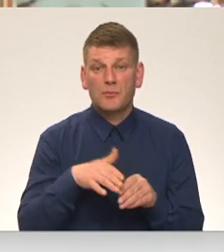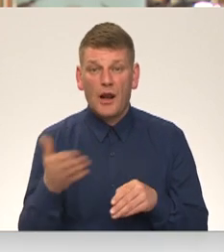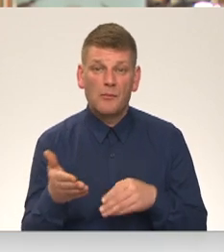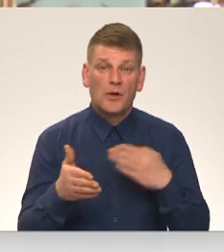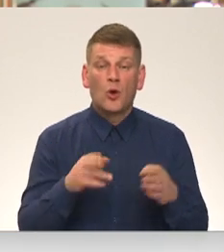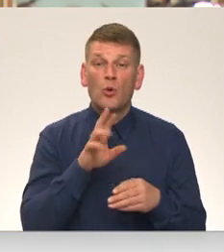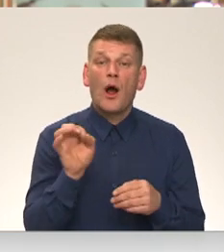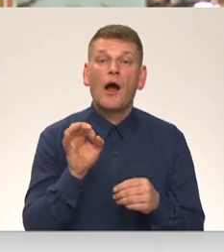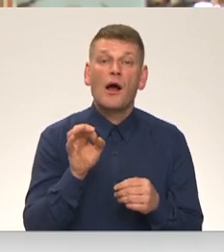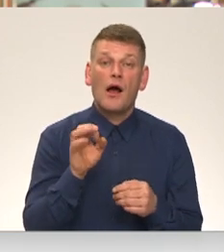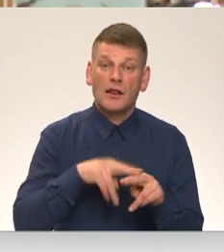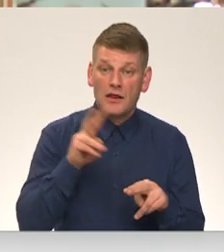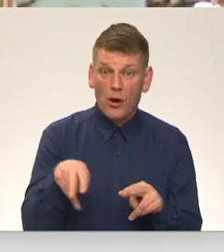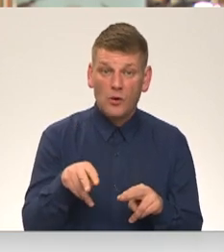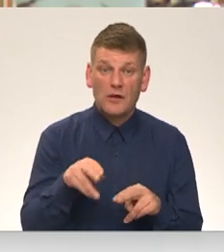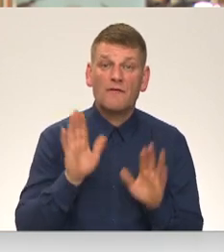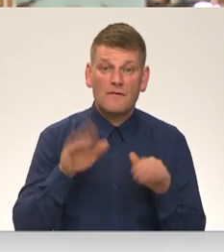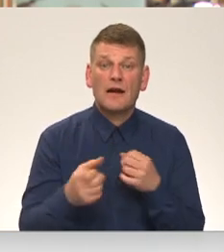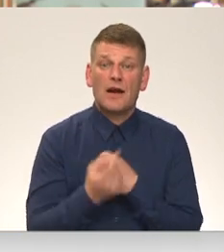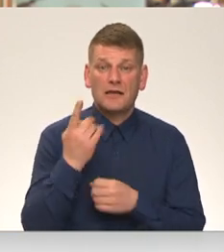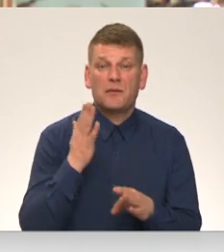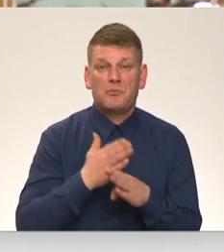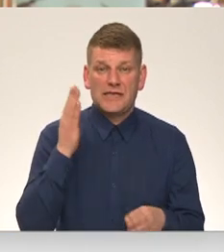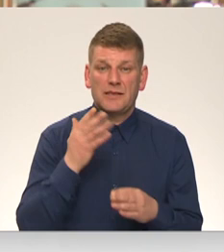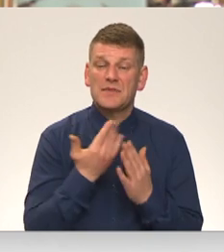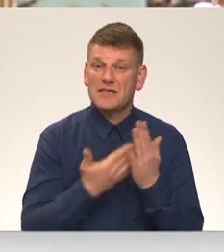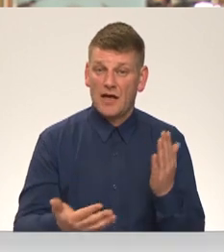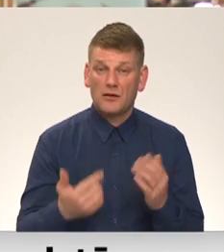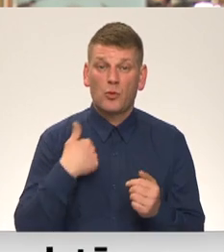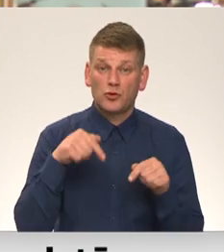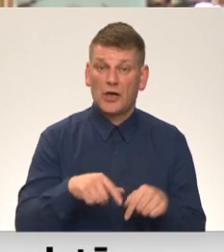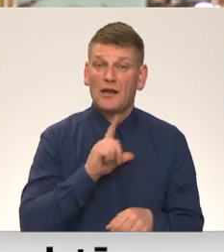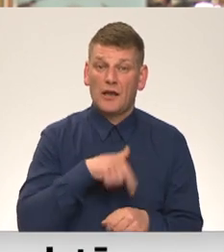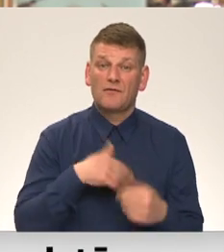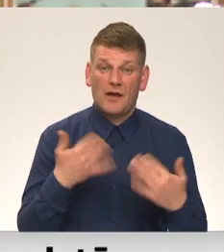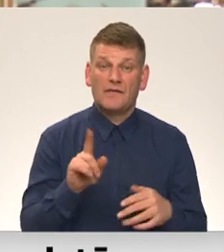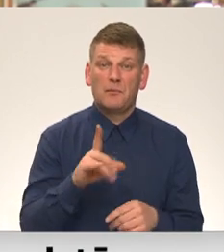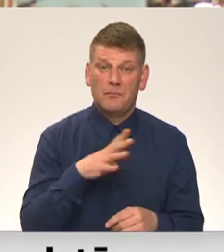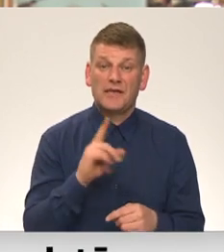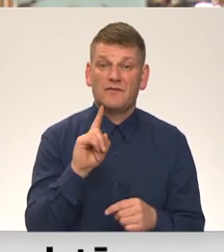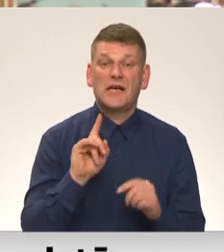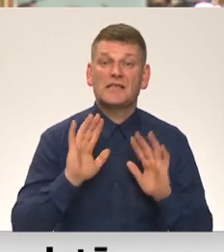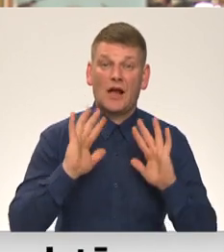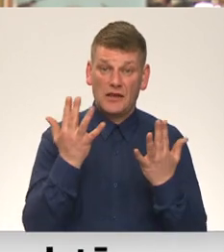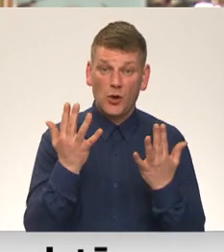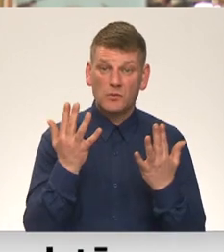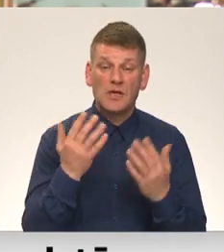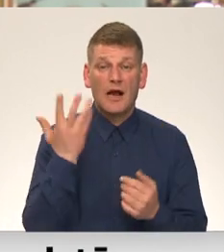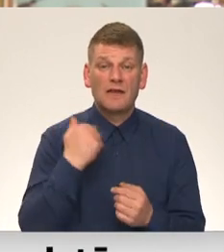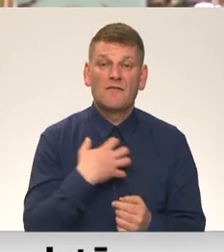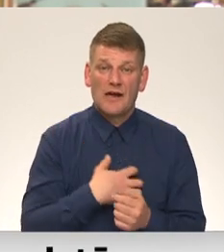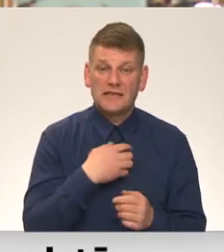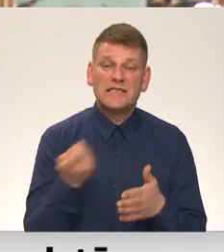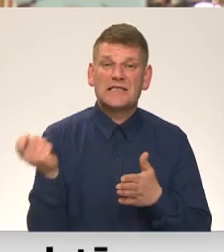no atļautā var radīt bīstams sekas, un mums šeit Latvijā jau ir bijis viens gadījums, kad nācās